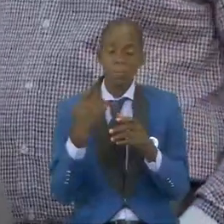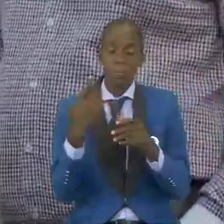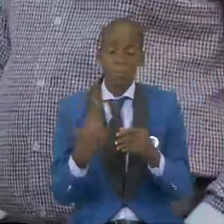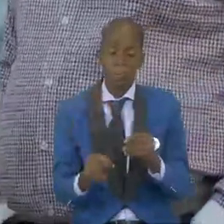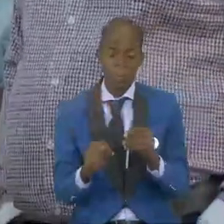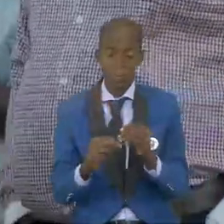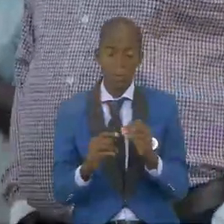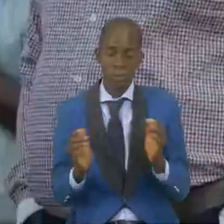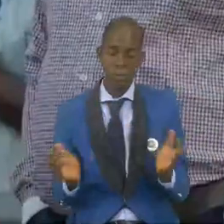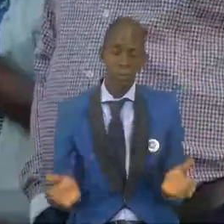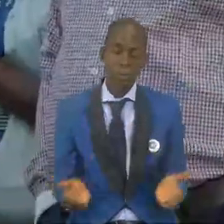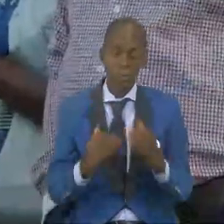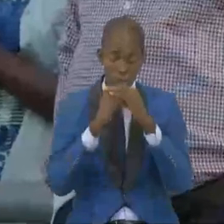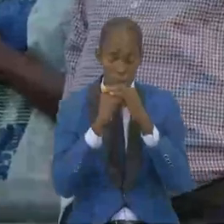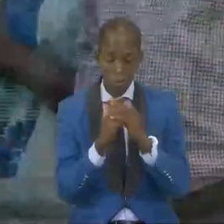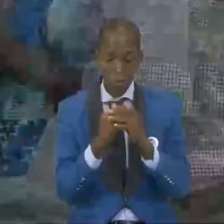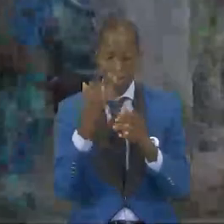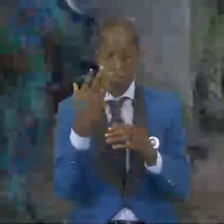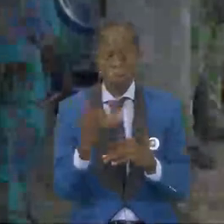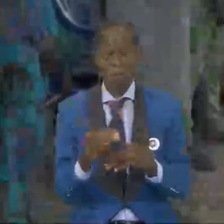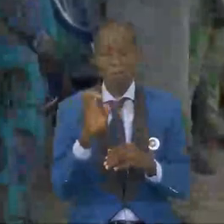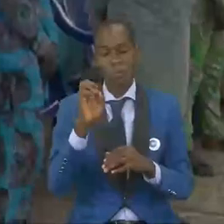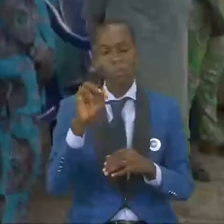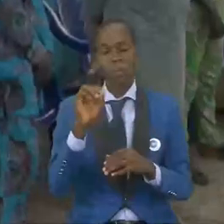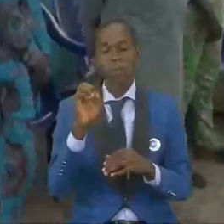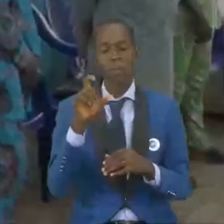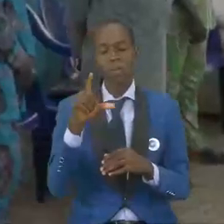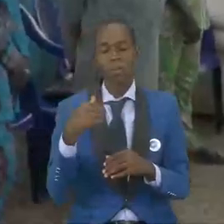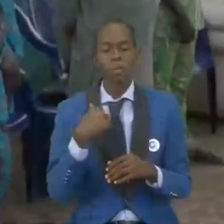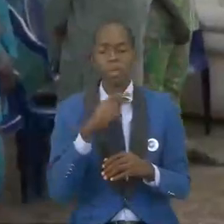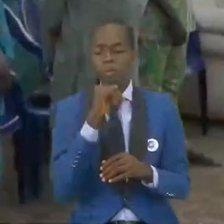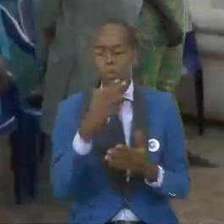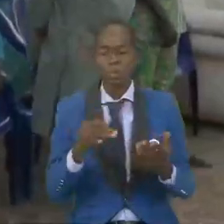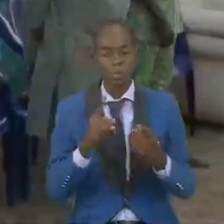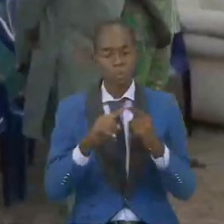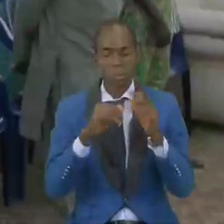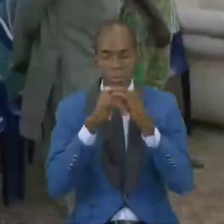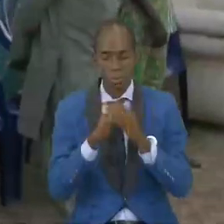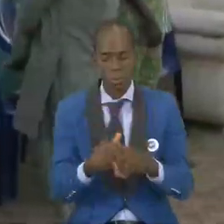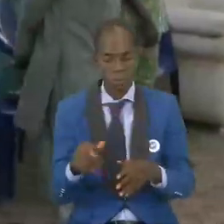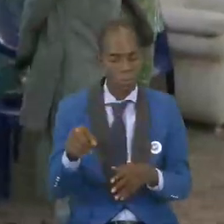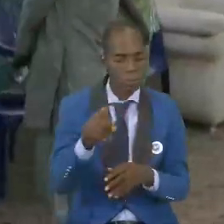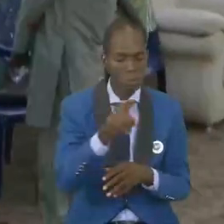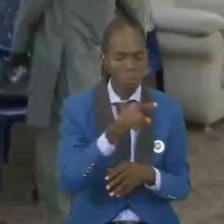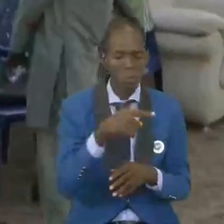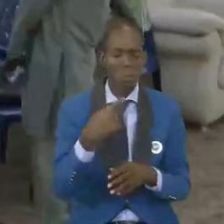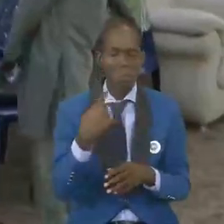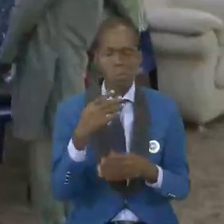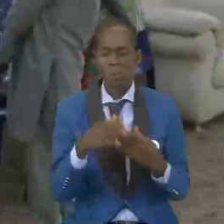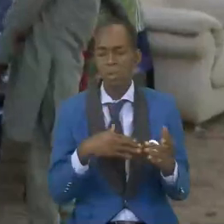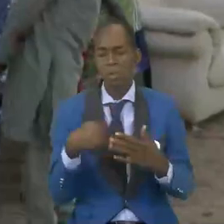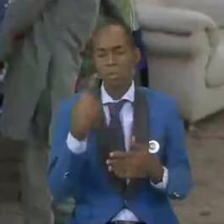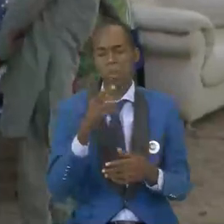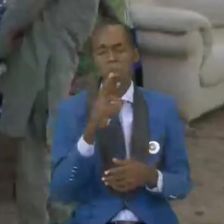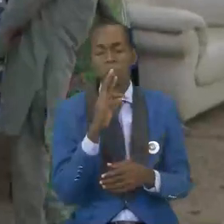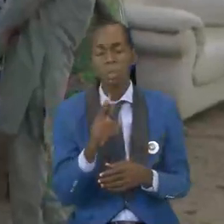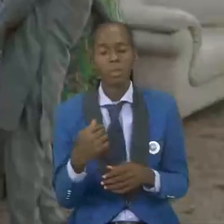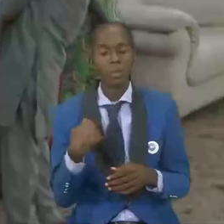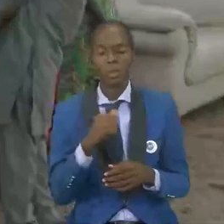L'exaltation d'Emmanuel. Nous ne sommes pas là pour t'exalter, qui que tu sois. Nous ne sommes pas là pour